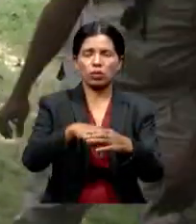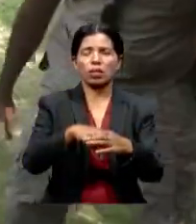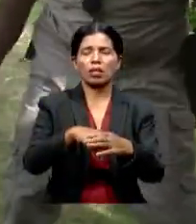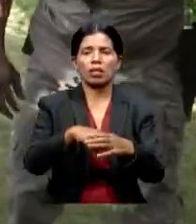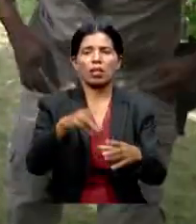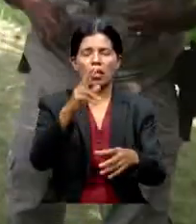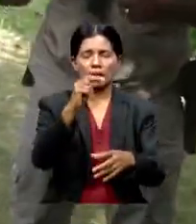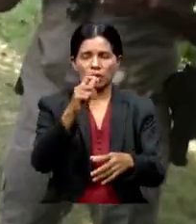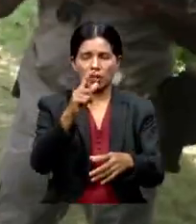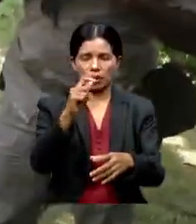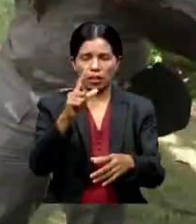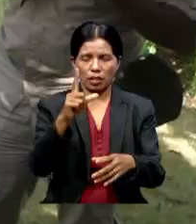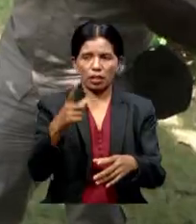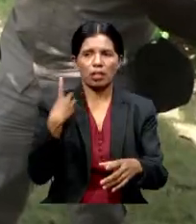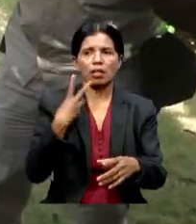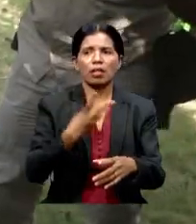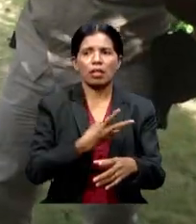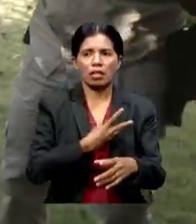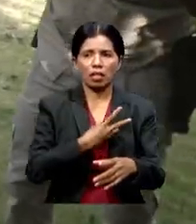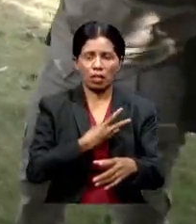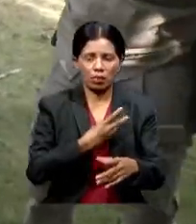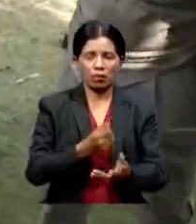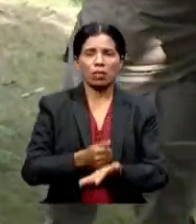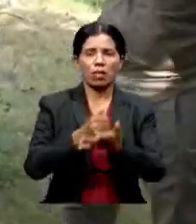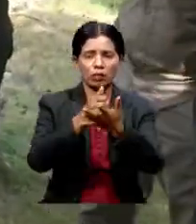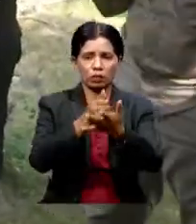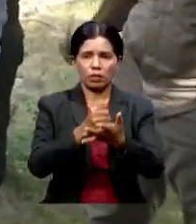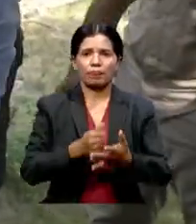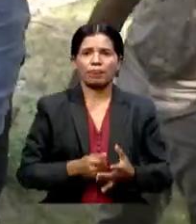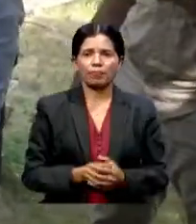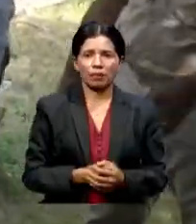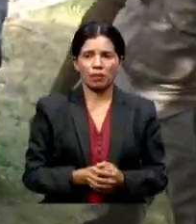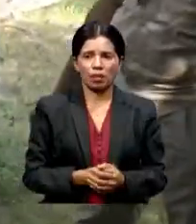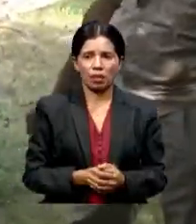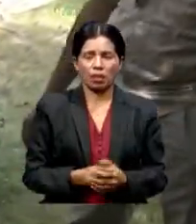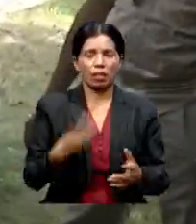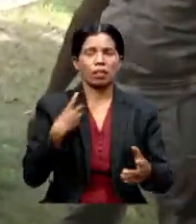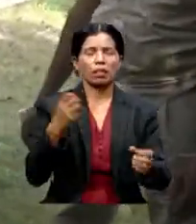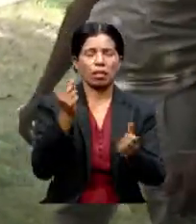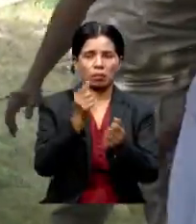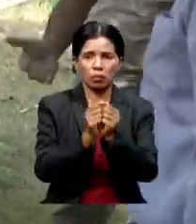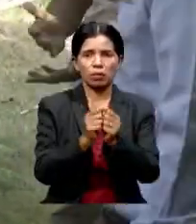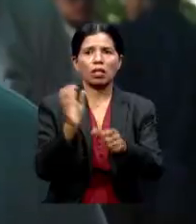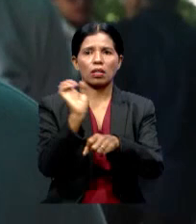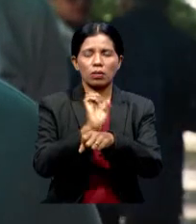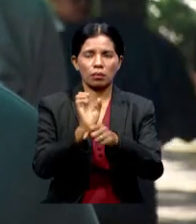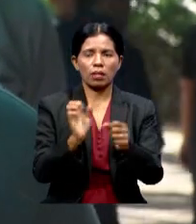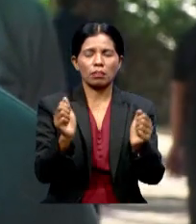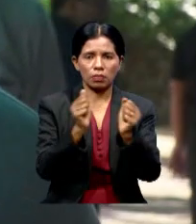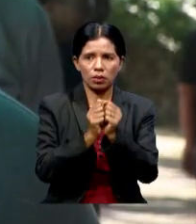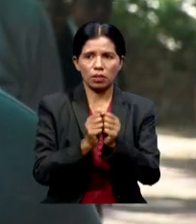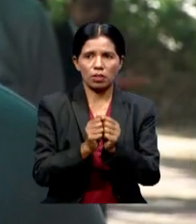NTT untuk kami mencukupi seluruh kebutuhan yang ada. Ya, itu harapan ke depan kita membangun ekonomi bersama dan saya yakin